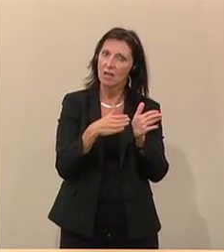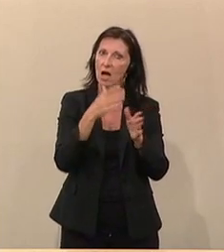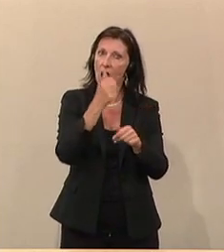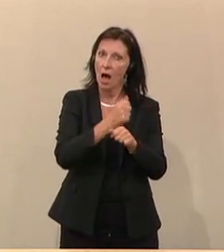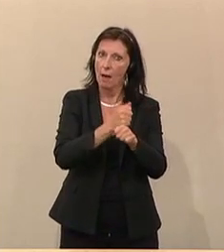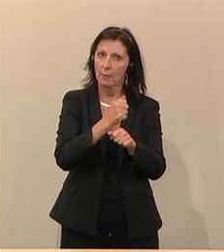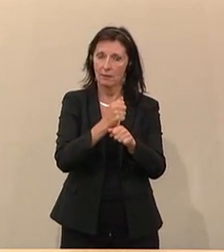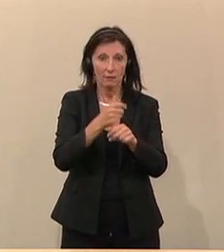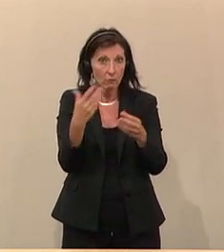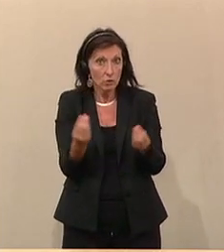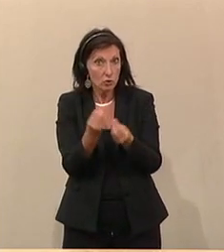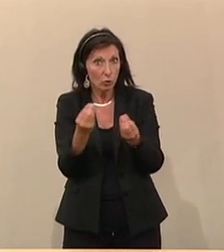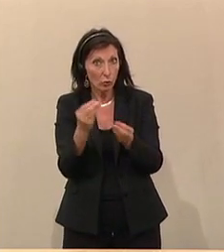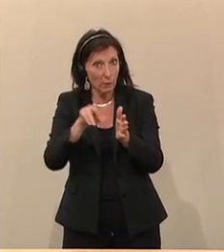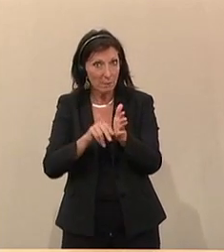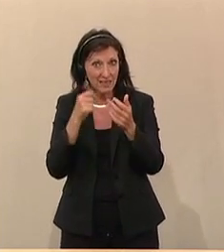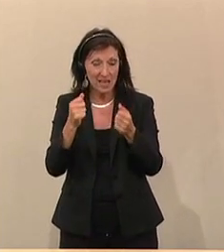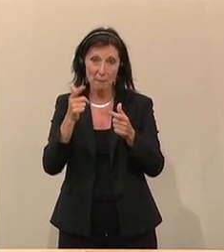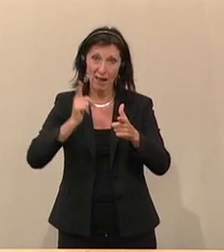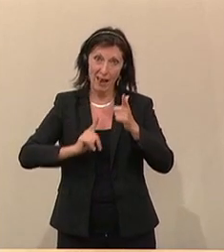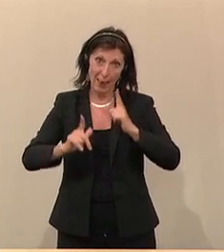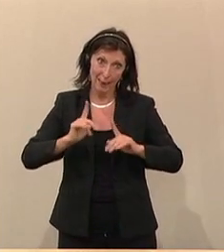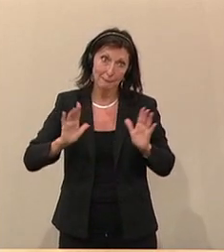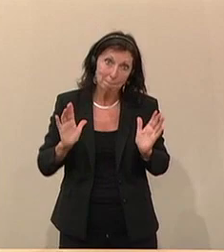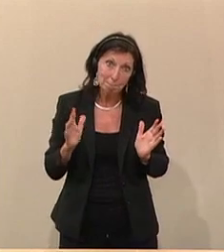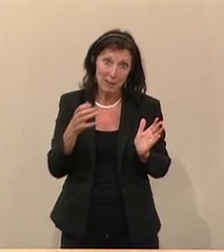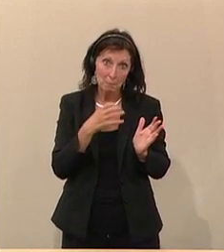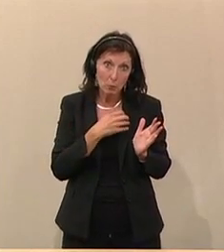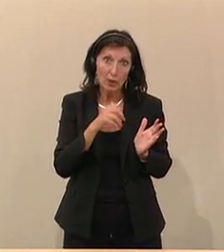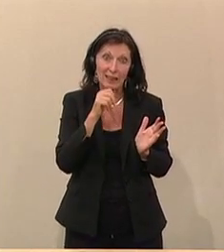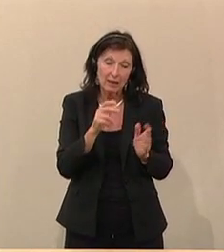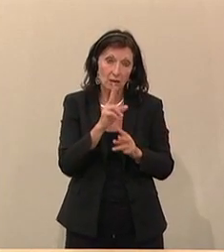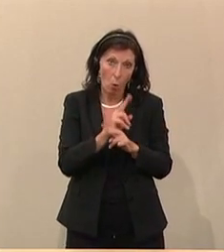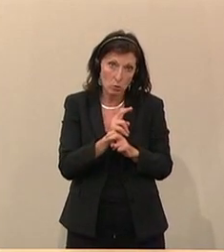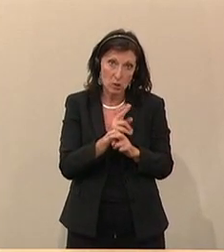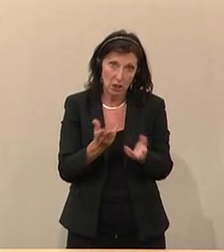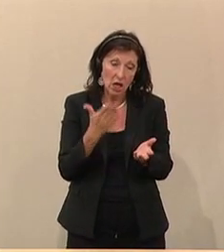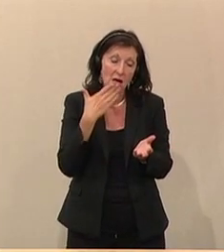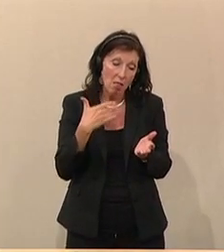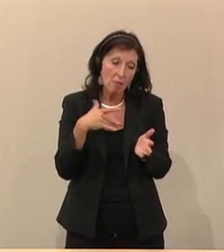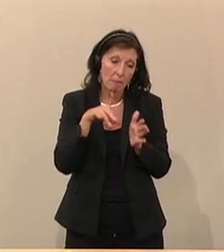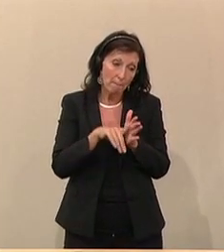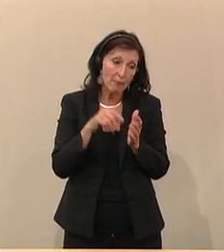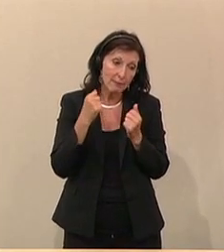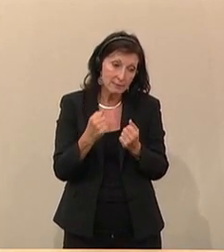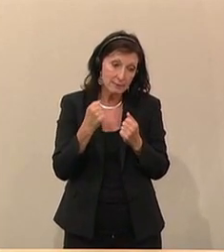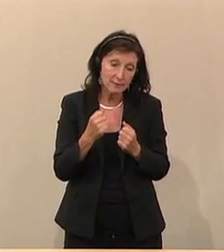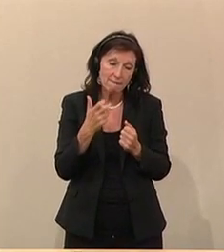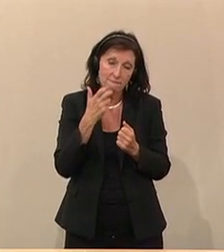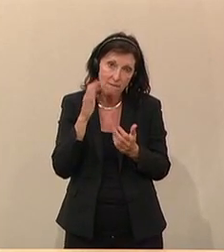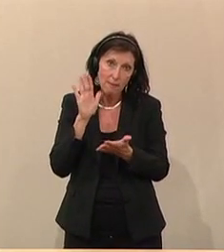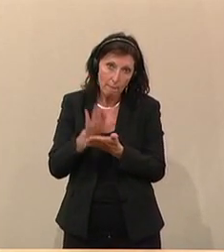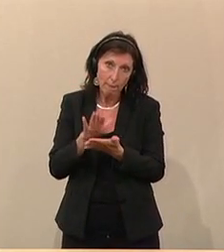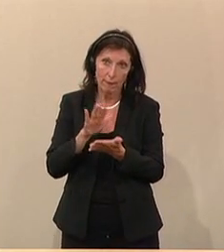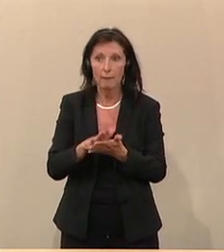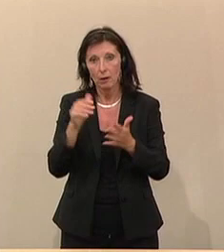leider gottes haben wir aber nicht österreichische bürger in diesem land die viel lieber in der mindestsicherung verbleiben und auch hier